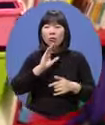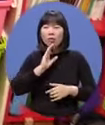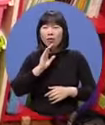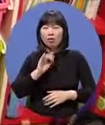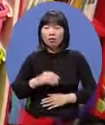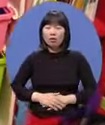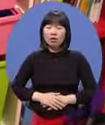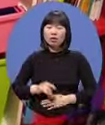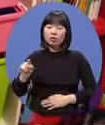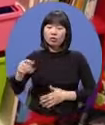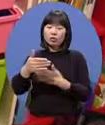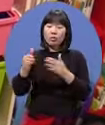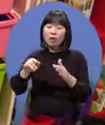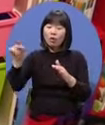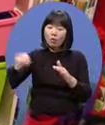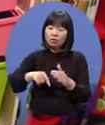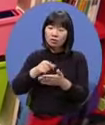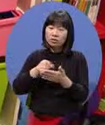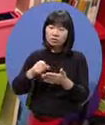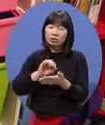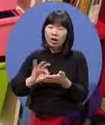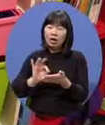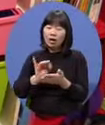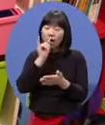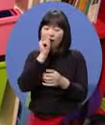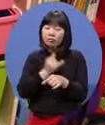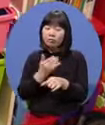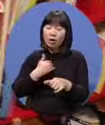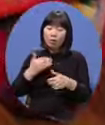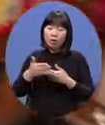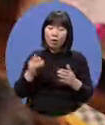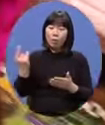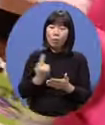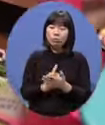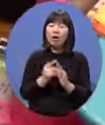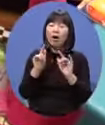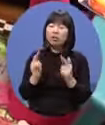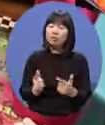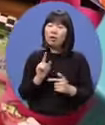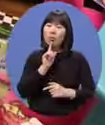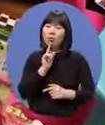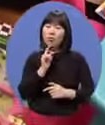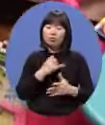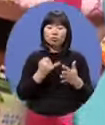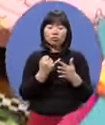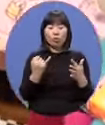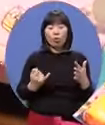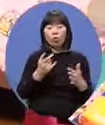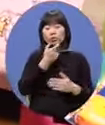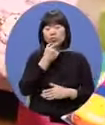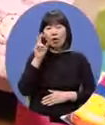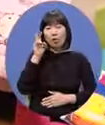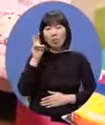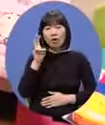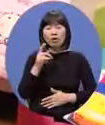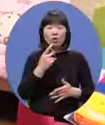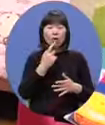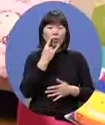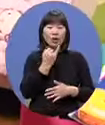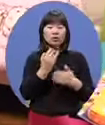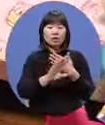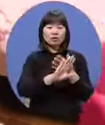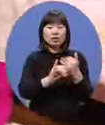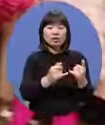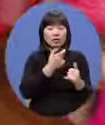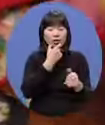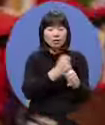이거 내 방에 와서 쓰라고 했는데, 내 방에 안 와서 쓰잖아. 근데 윤서가 싫을 수도 있잖아. 엄마가 상대방이 싫은